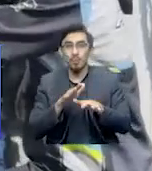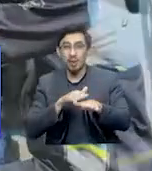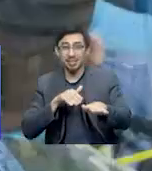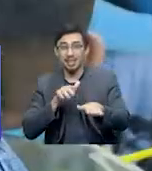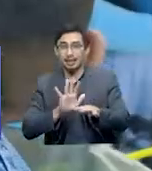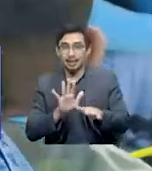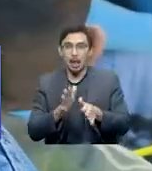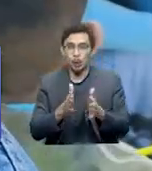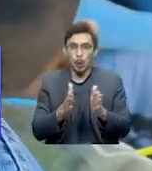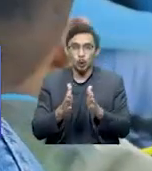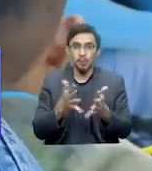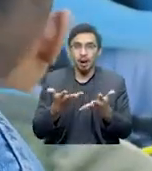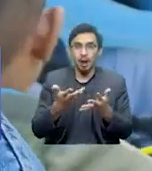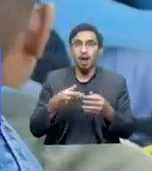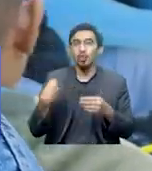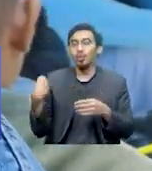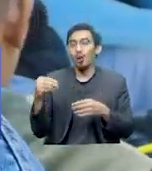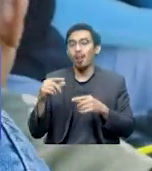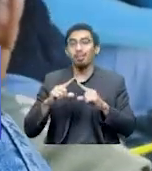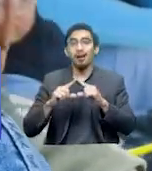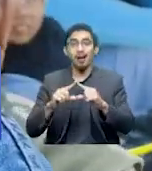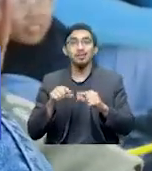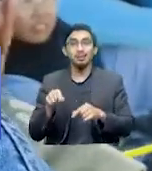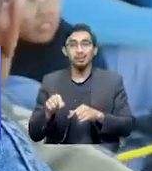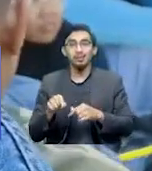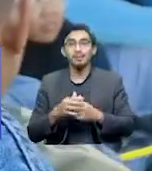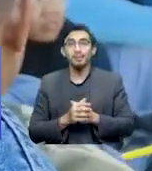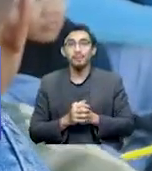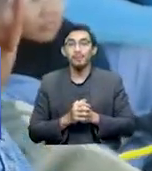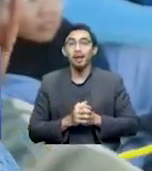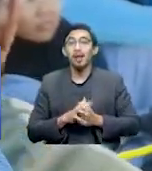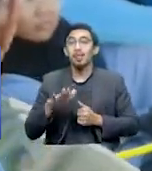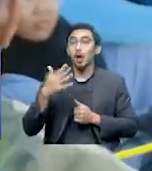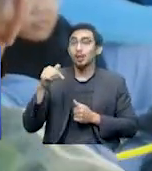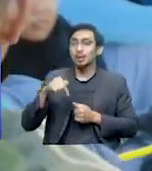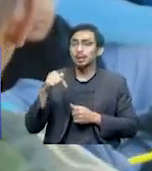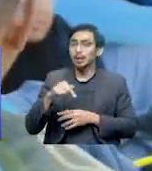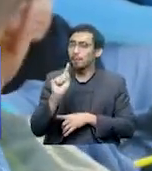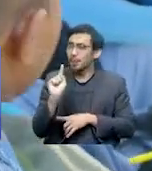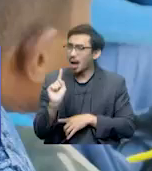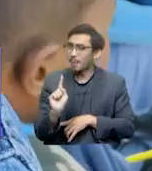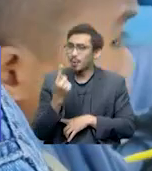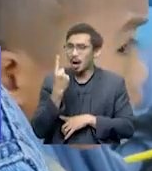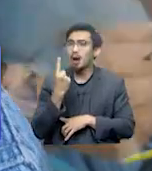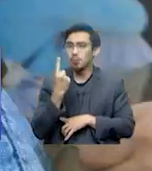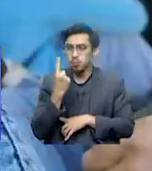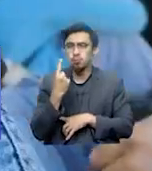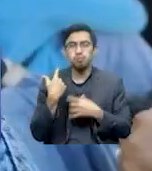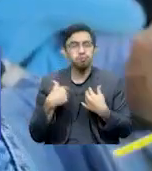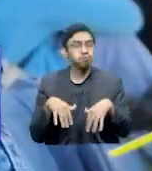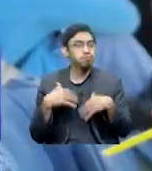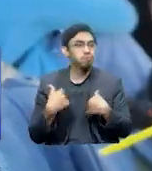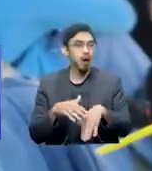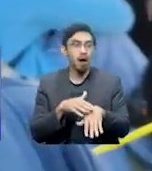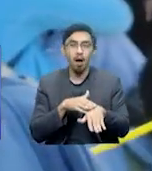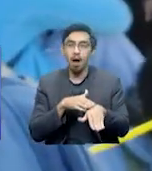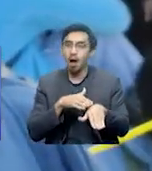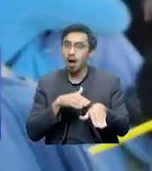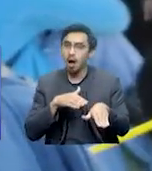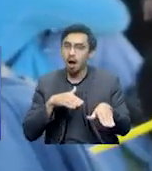Baru tahun ini saya mudik, tapi beneran luar biasa ini, Pak. Aduh, parahnya. Ya